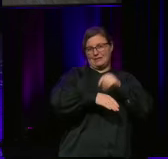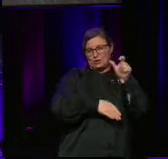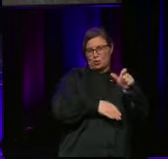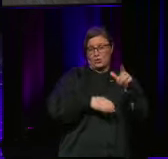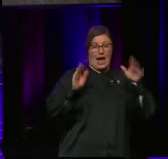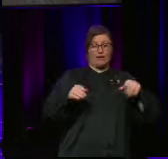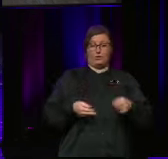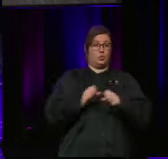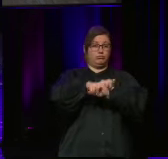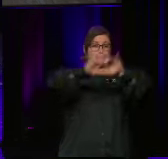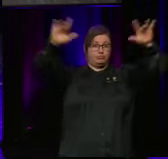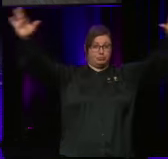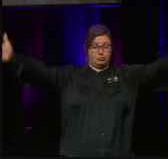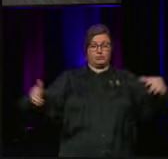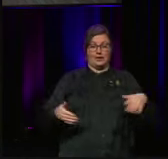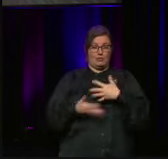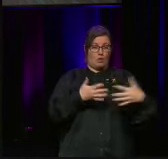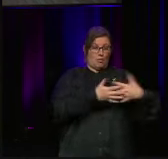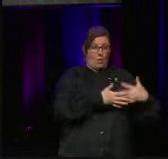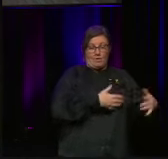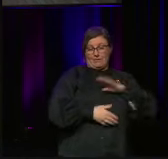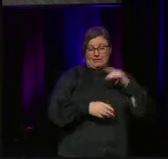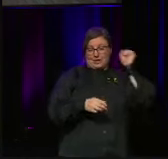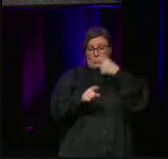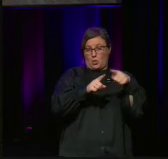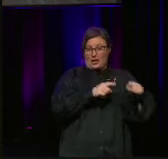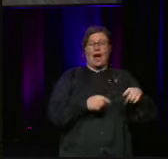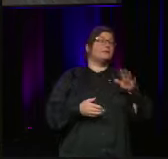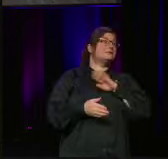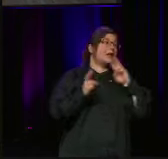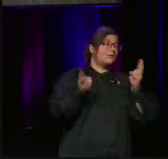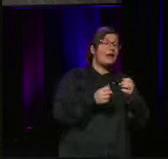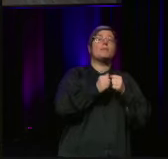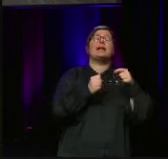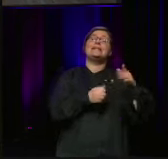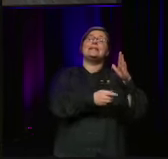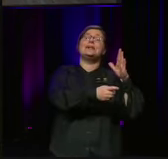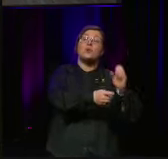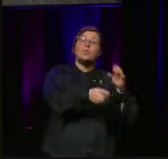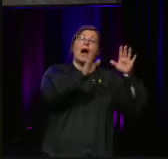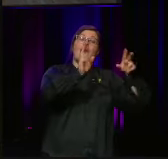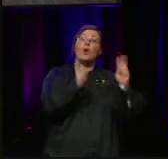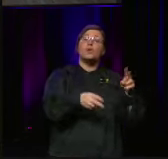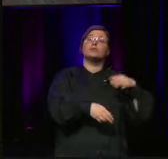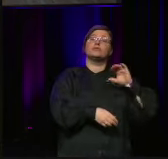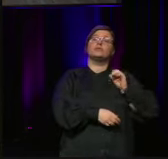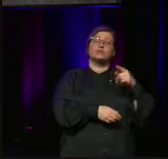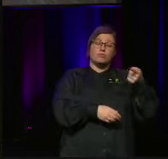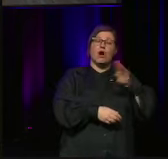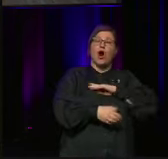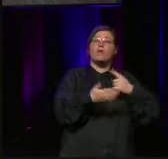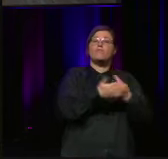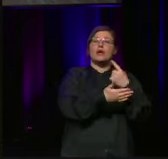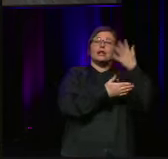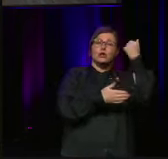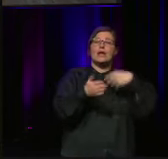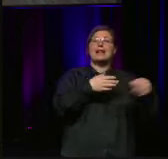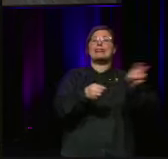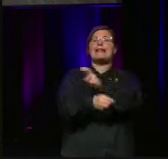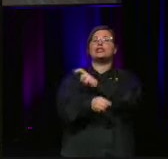gått på export jorden runt och som finns på lite olika håll och kanter. Och JO har ju också möjlighet att göra tillsyn